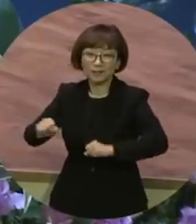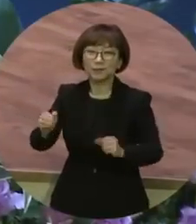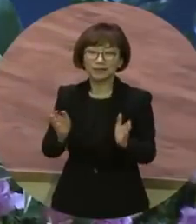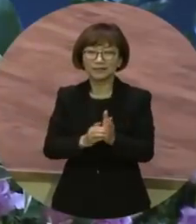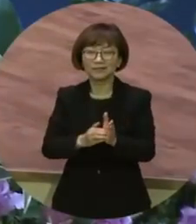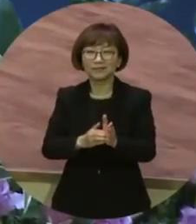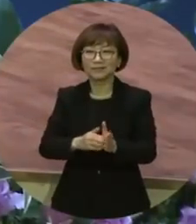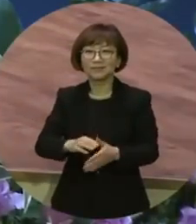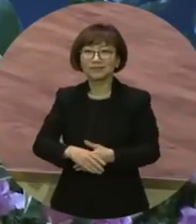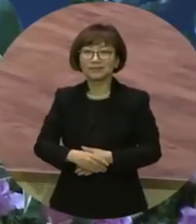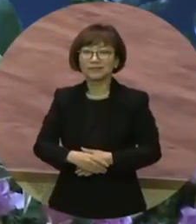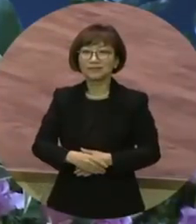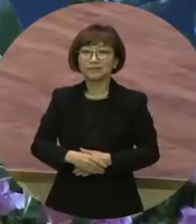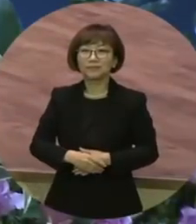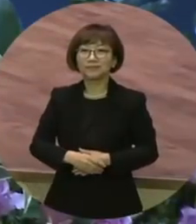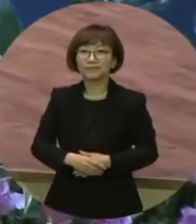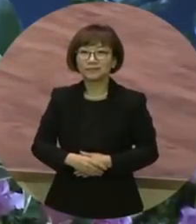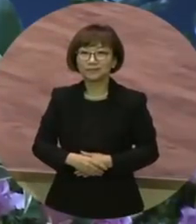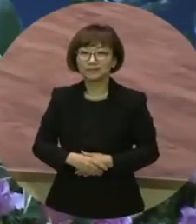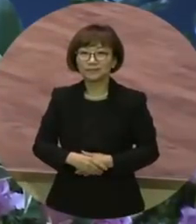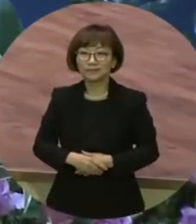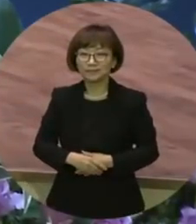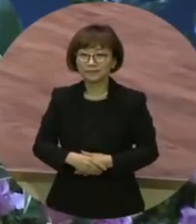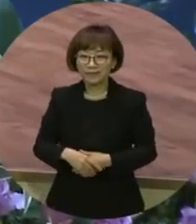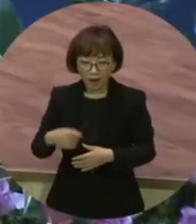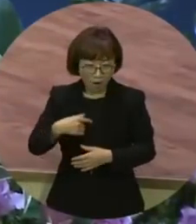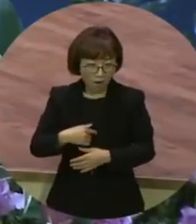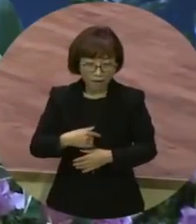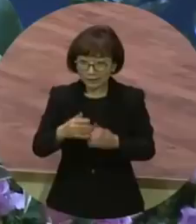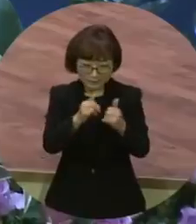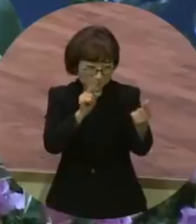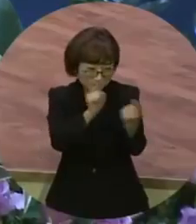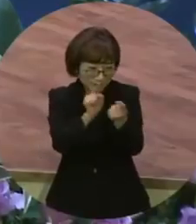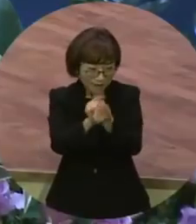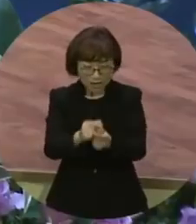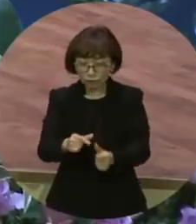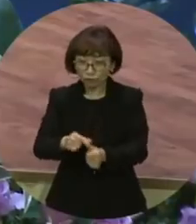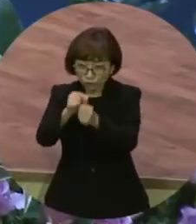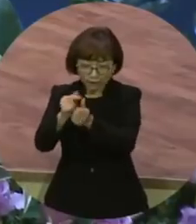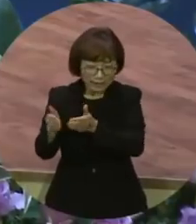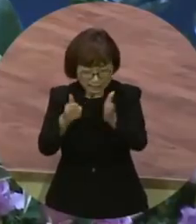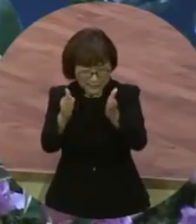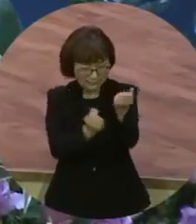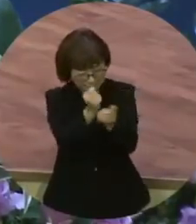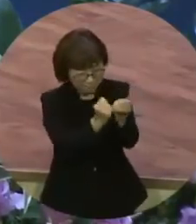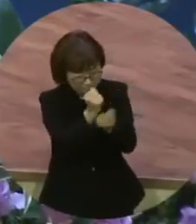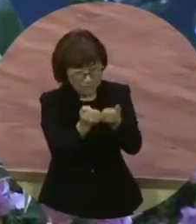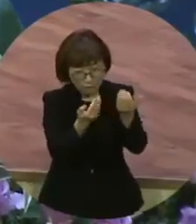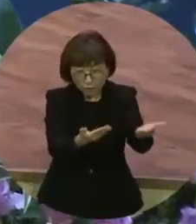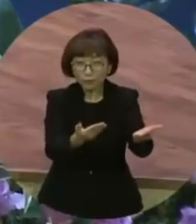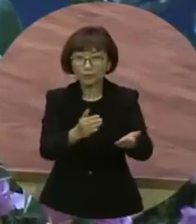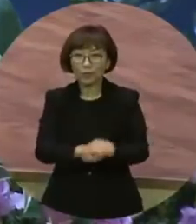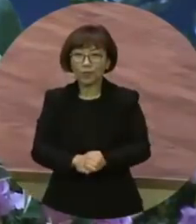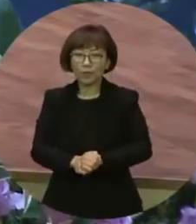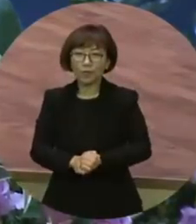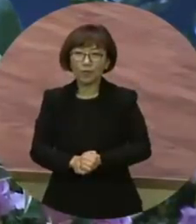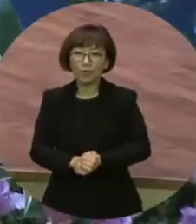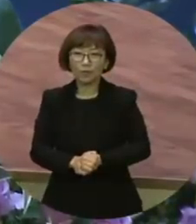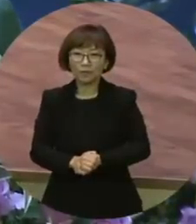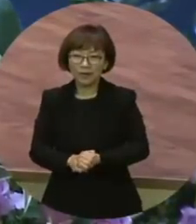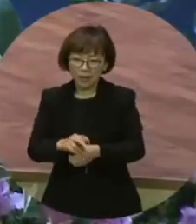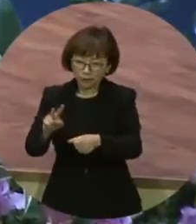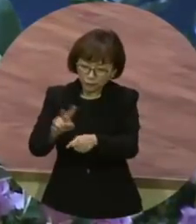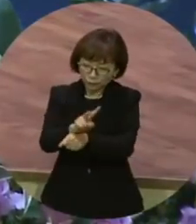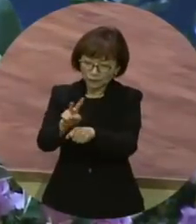노방전도 하고 구원의 길이 진짜 확인되고 너무 좋았어요. 또 막 그때 그 젊은 목사님들 얼마나 뜨거우신지 막